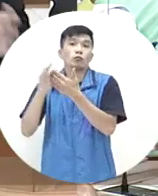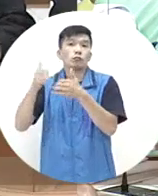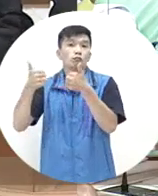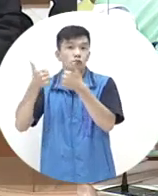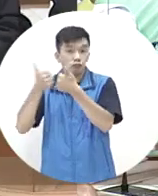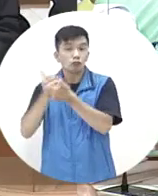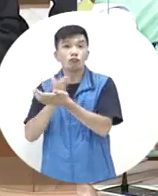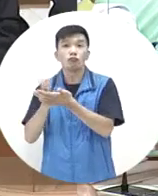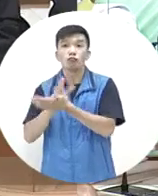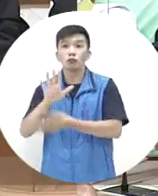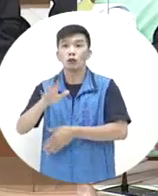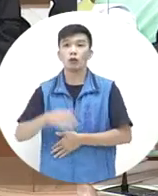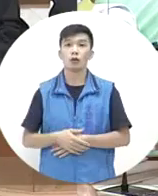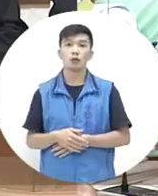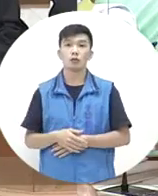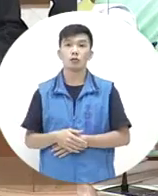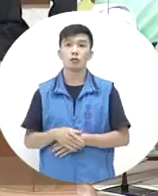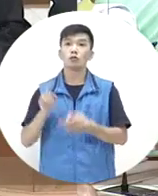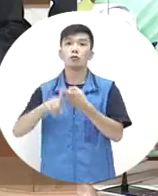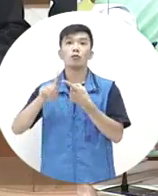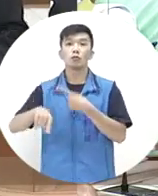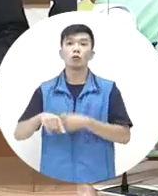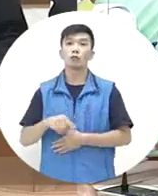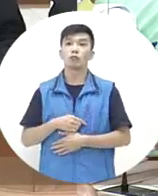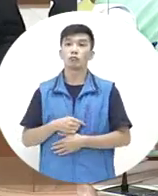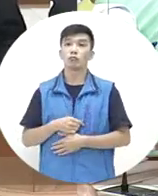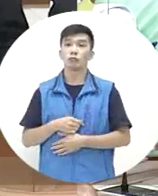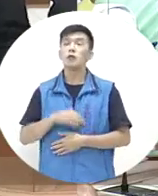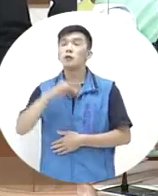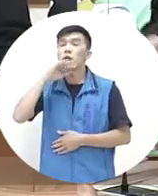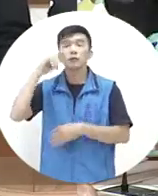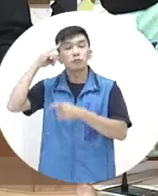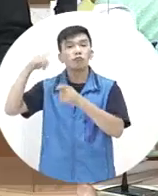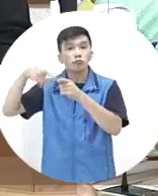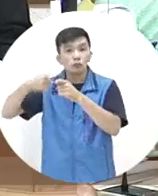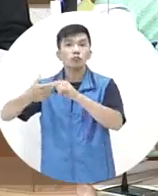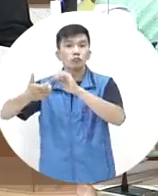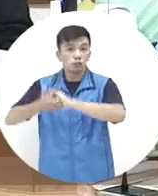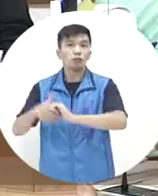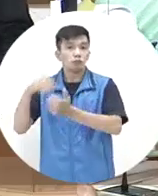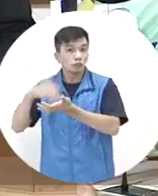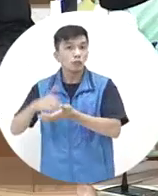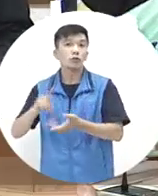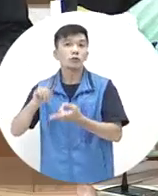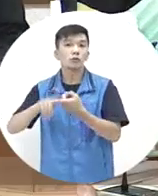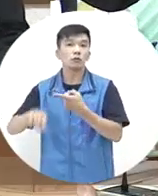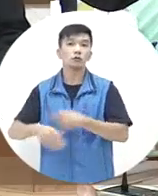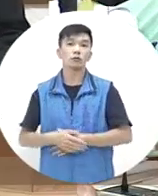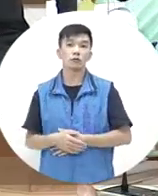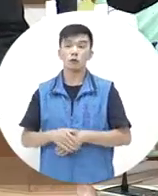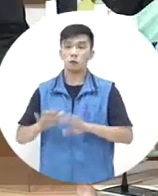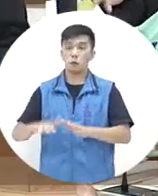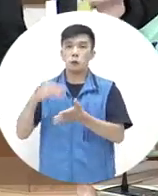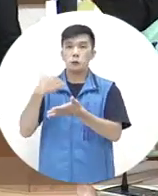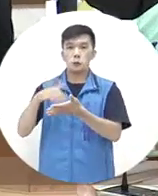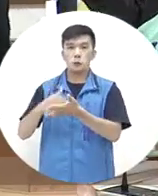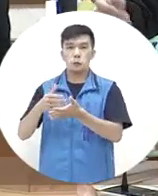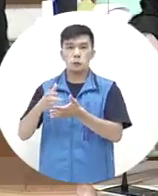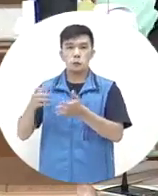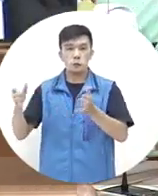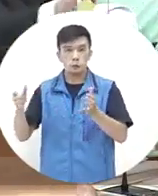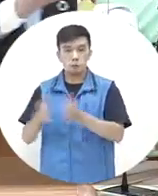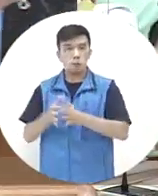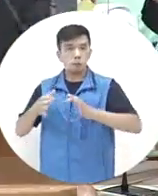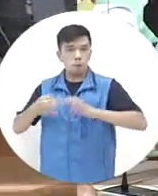是最后的结果 但最后结果不一定嘛还要看决算嘛、 啊 等于是说我把 已经 亏损的预计亏损的加起